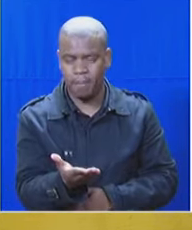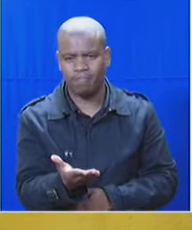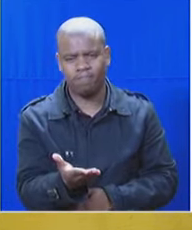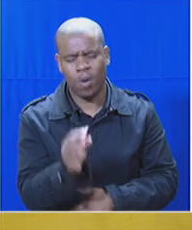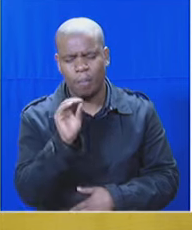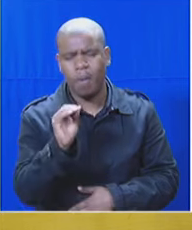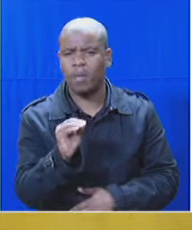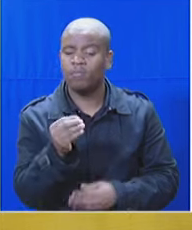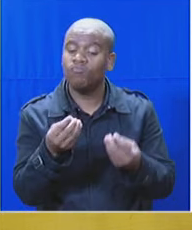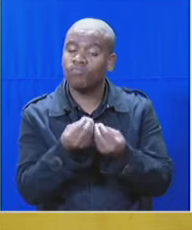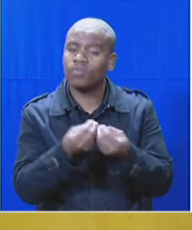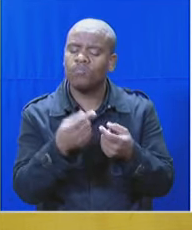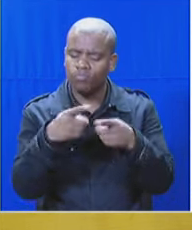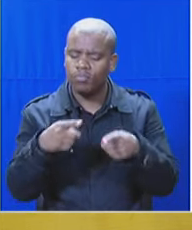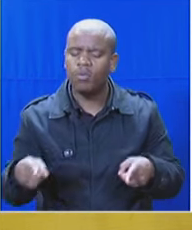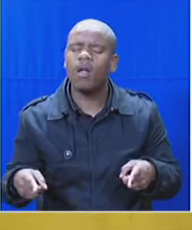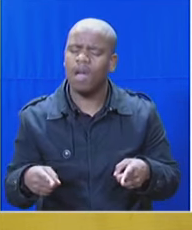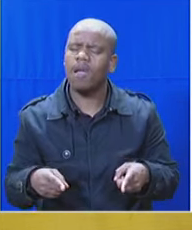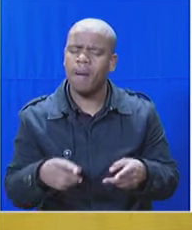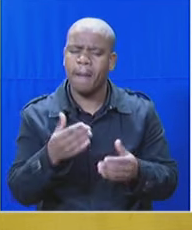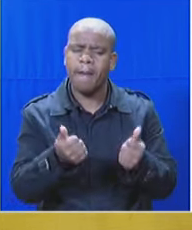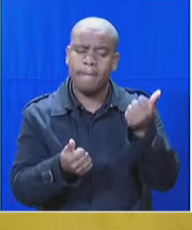niyibeke ithengeke,